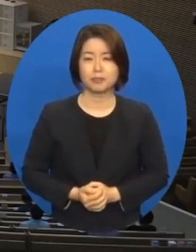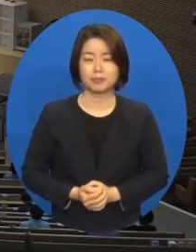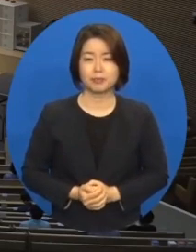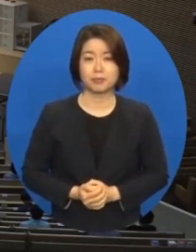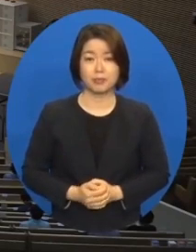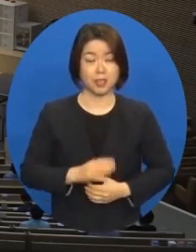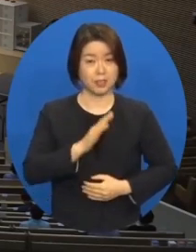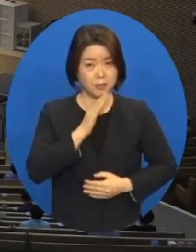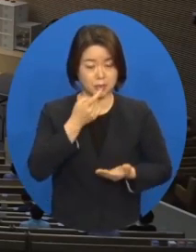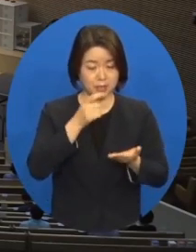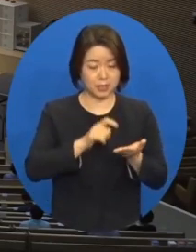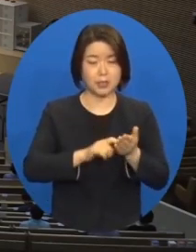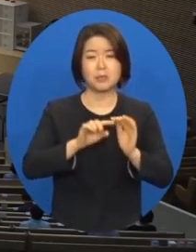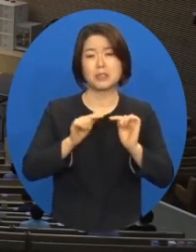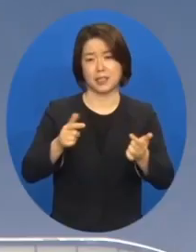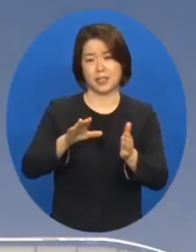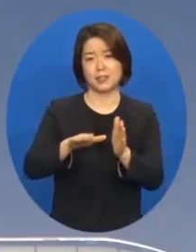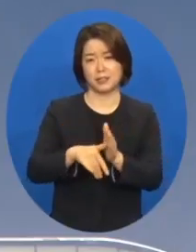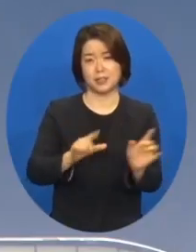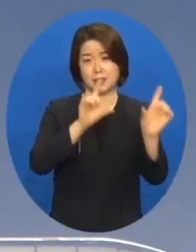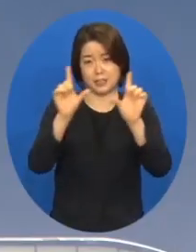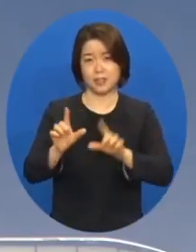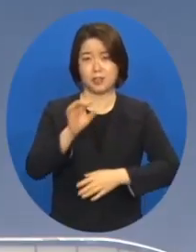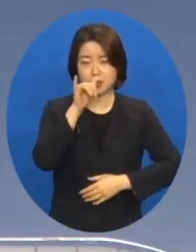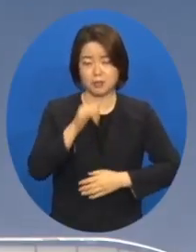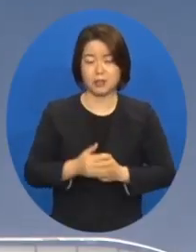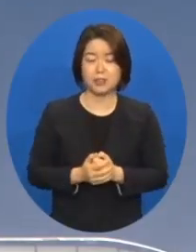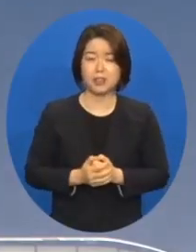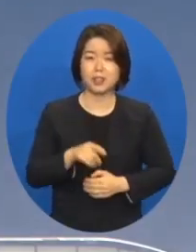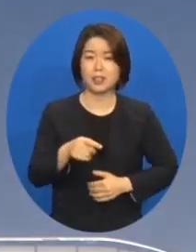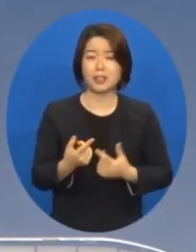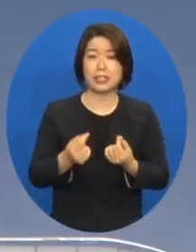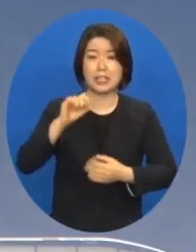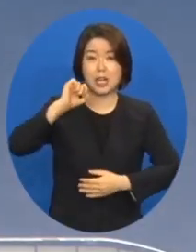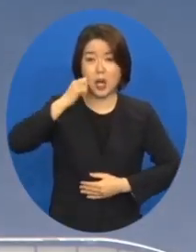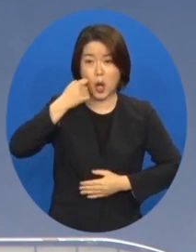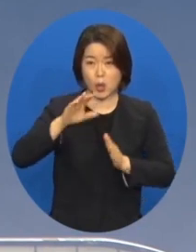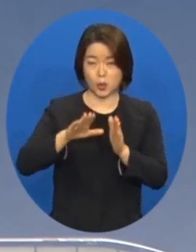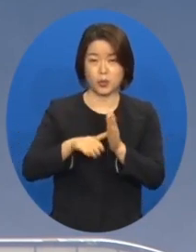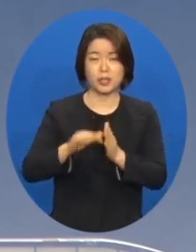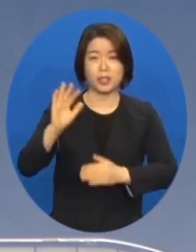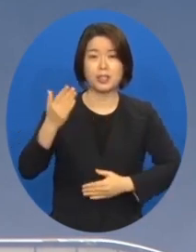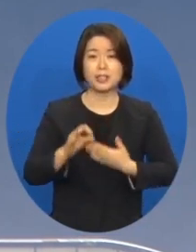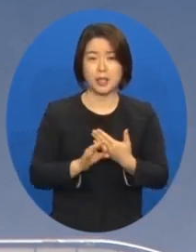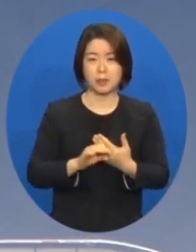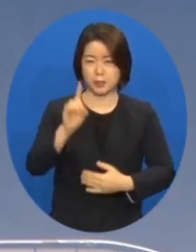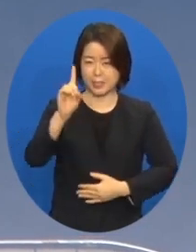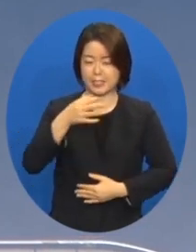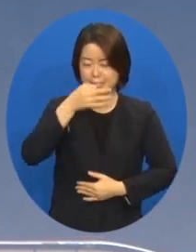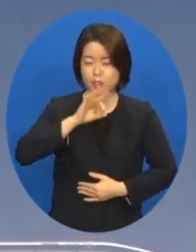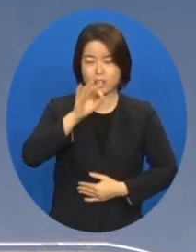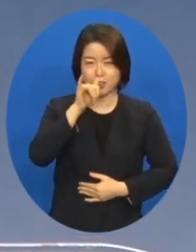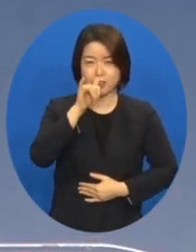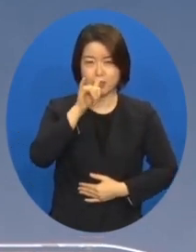참 쉽지 않은 때를 보내고 있지만 이런 어려운 때가 되면 한 가지 유익한 것이 있습니다.